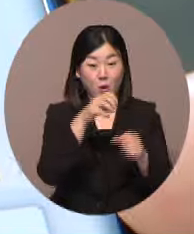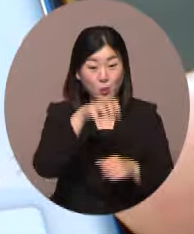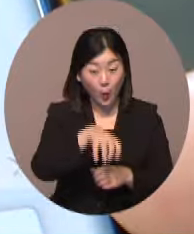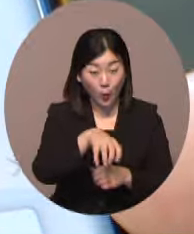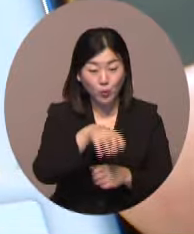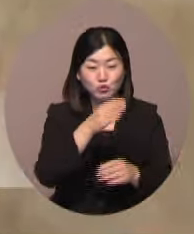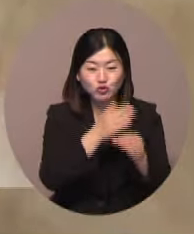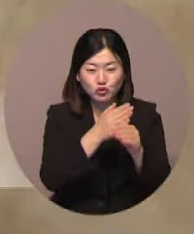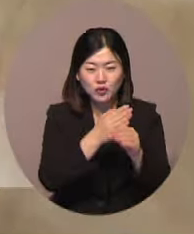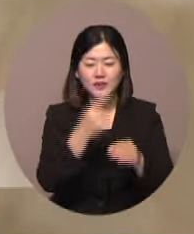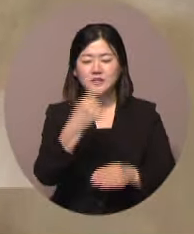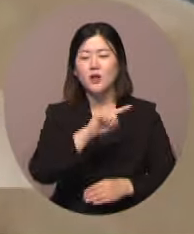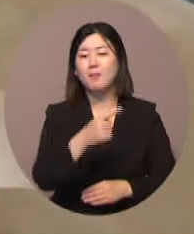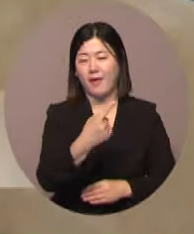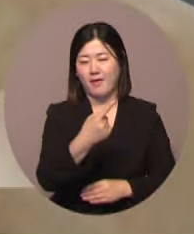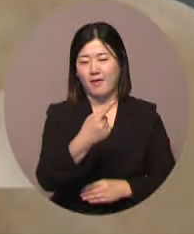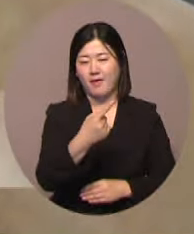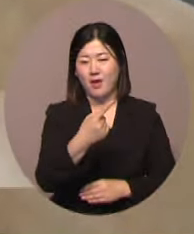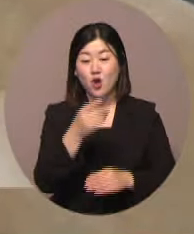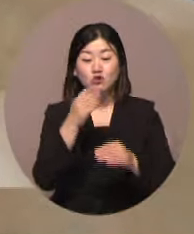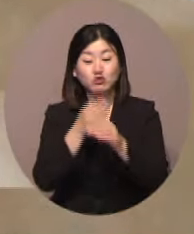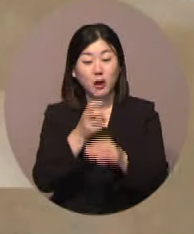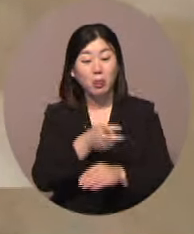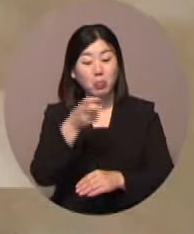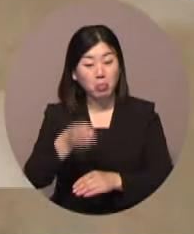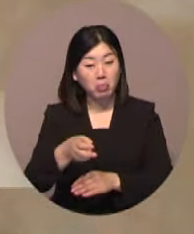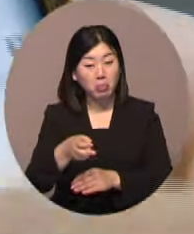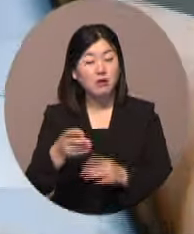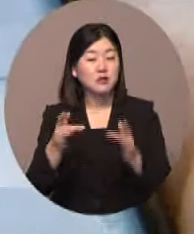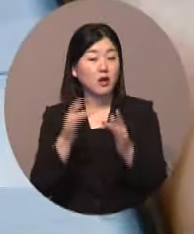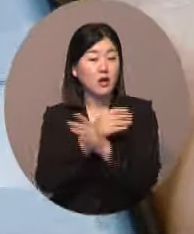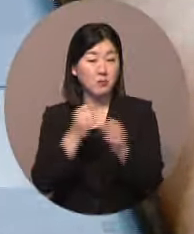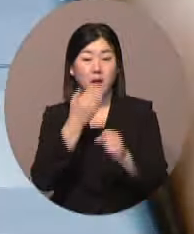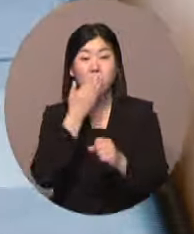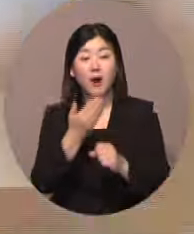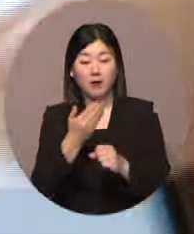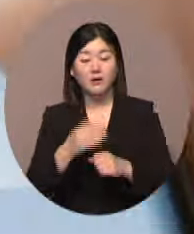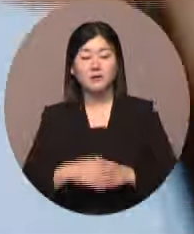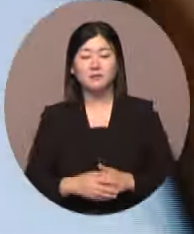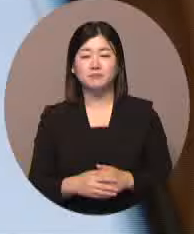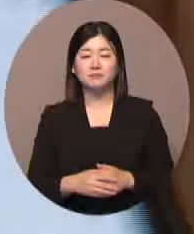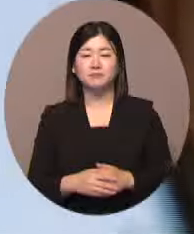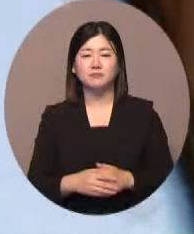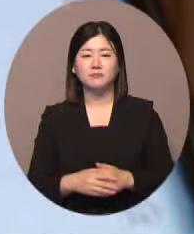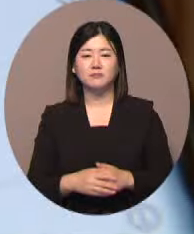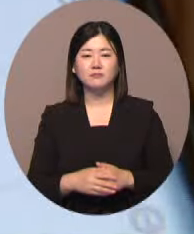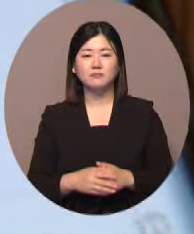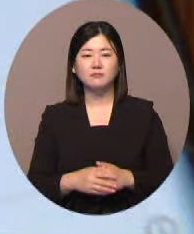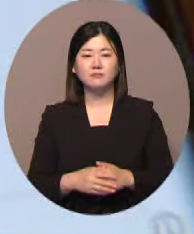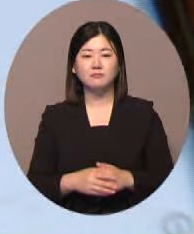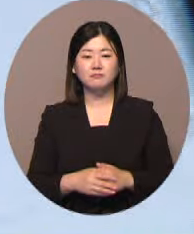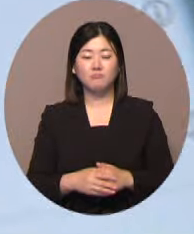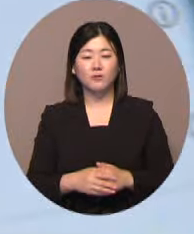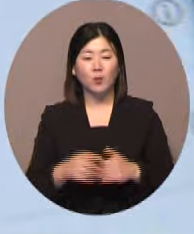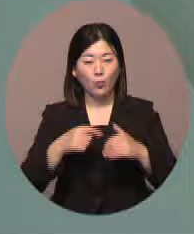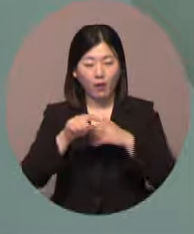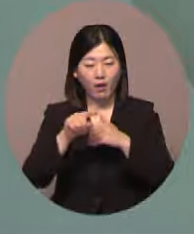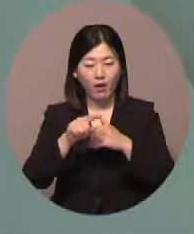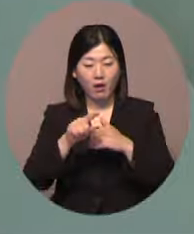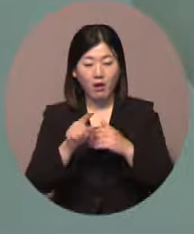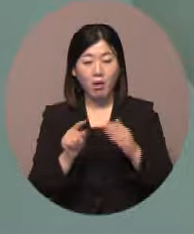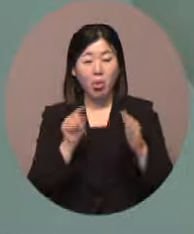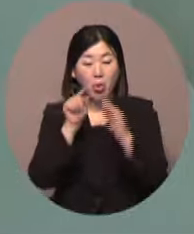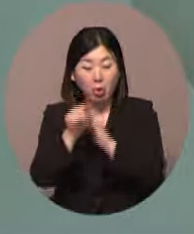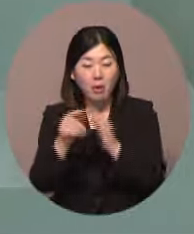노선 가운데 1,100개는 중간 정차지에서도 온라인 예매를 할 수 있게 했습니다. 이 밖에도 현장